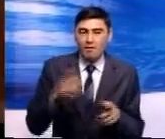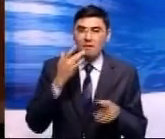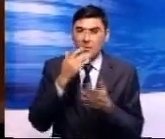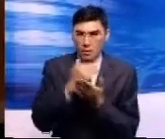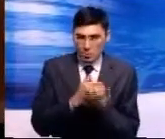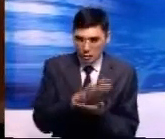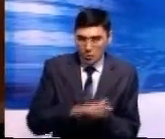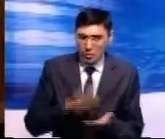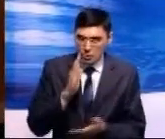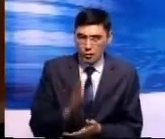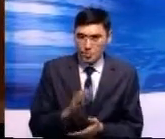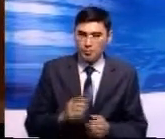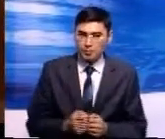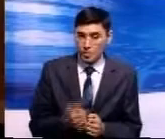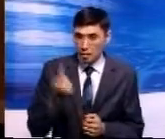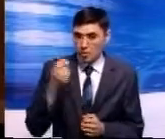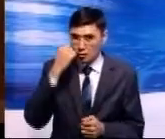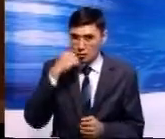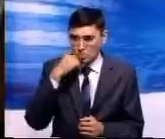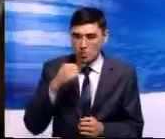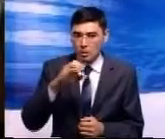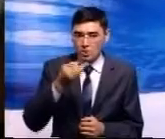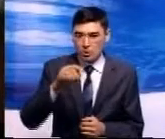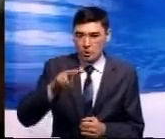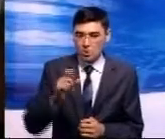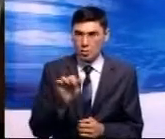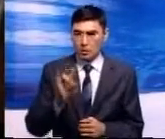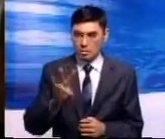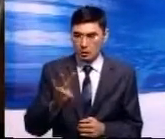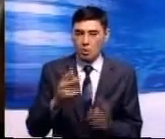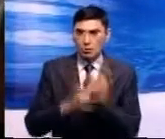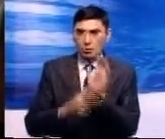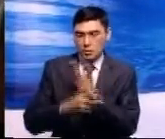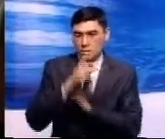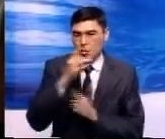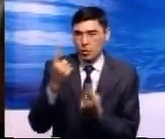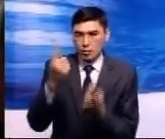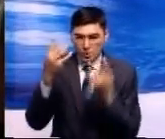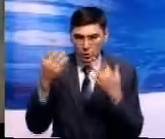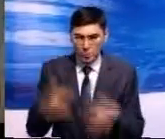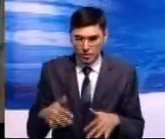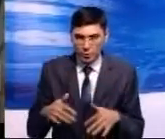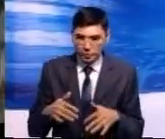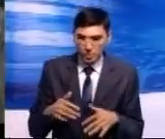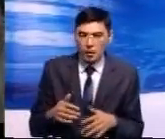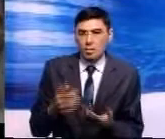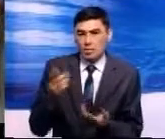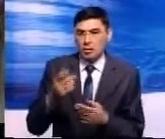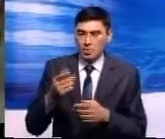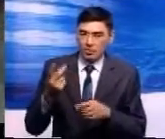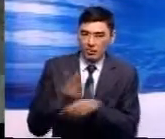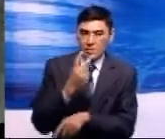продолжаться. В этот день одному из аксакалов центра Сирихану Болтабаеву исполнилось 80 лет. Градоначальник поздравил его с двойным